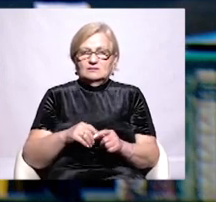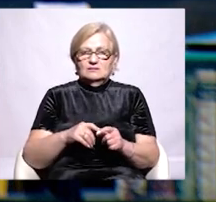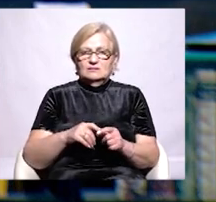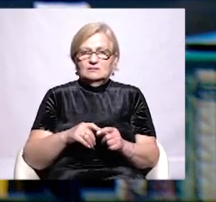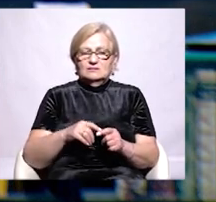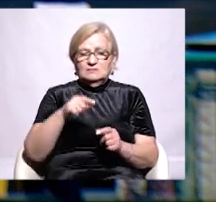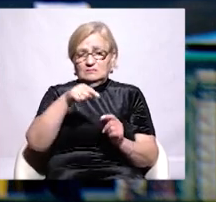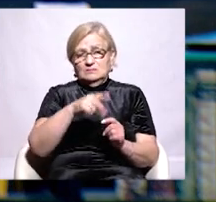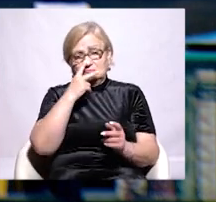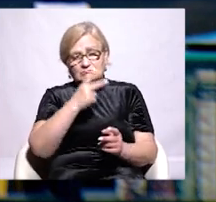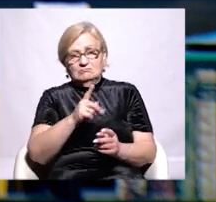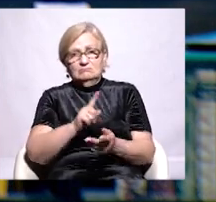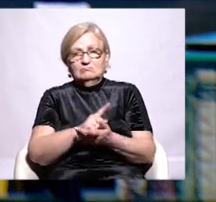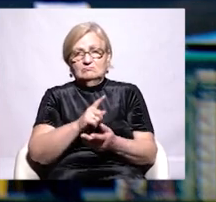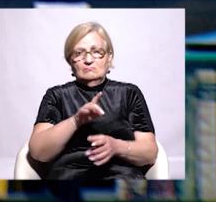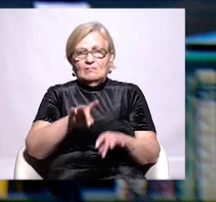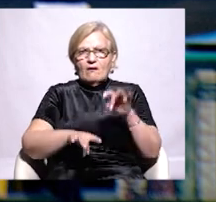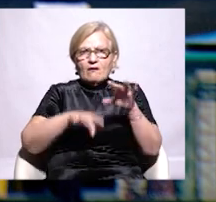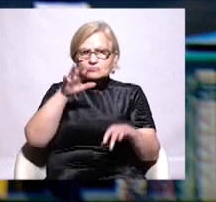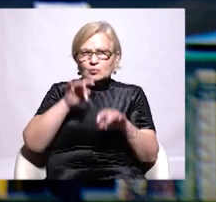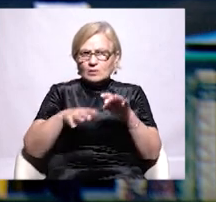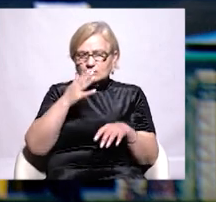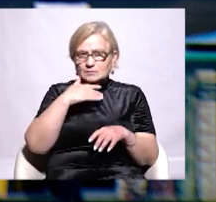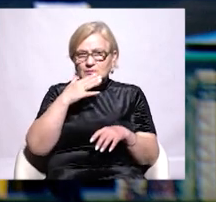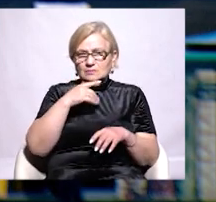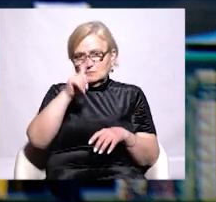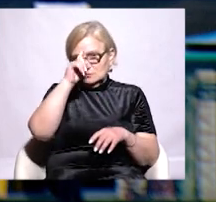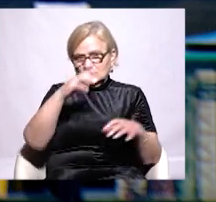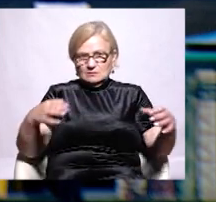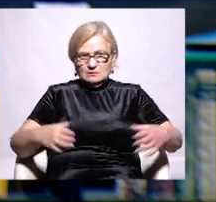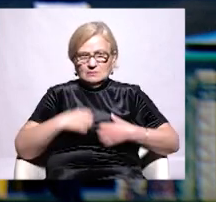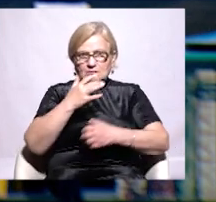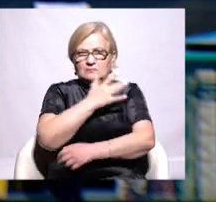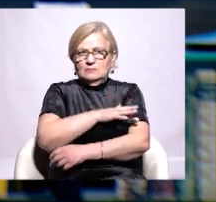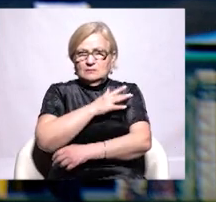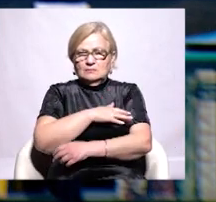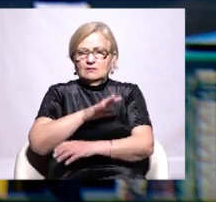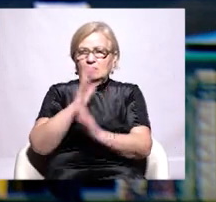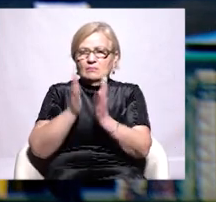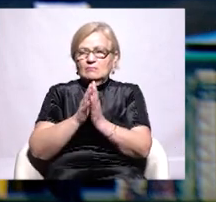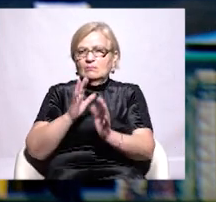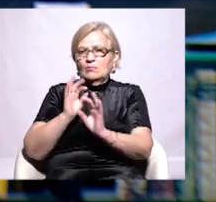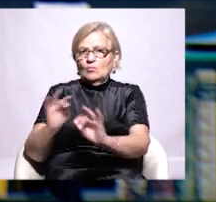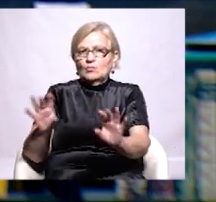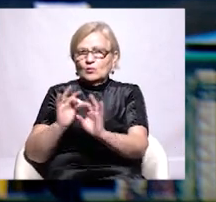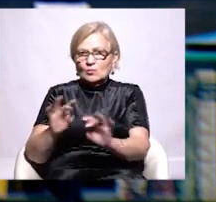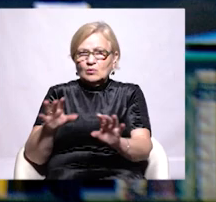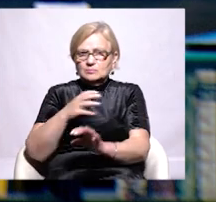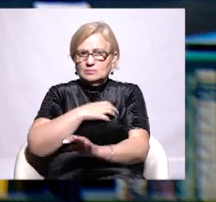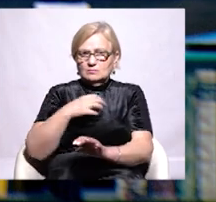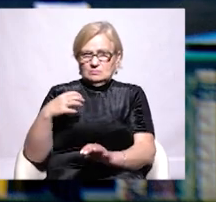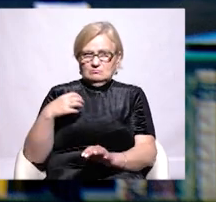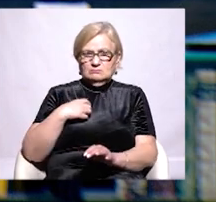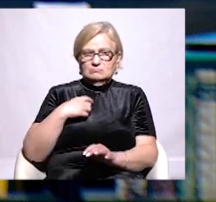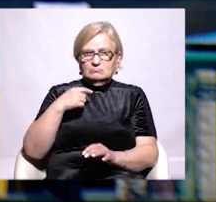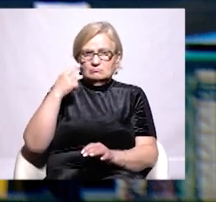დახვდება ამ სათლში ადუღებული წყალი. თავზარდაცემული ვეზირი ყველაფერს უყვება მეფეს და ფიქრობს, რომ